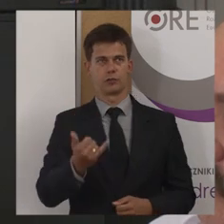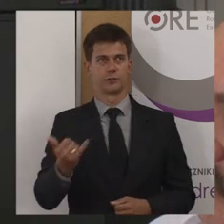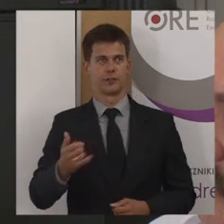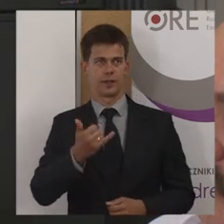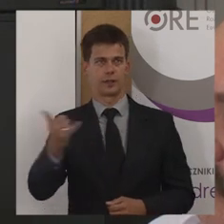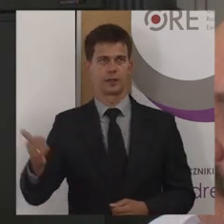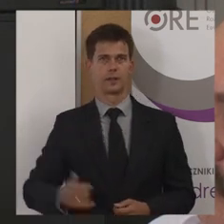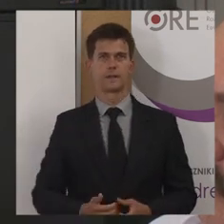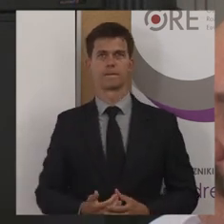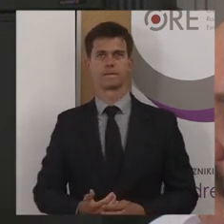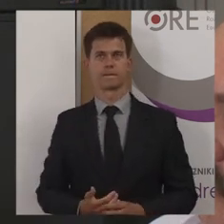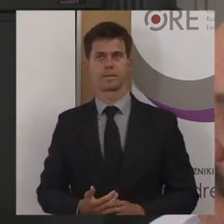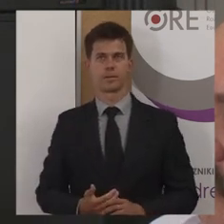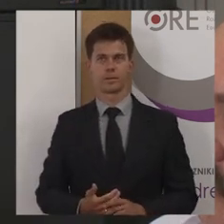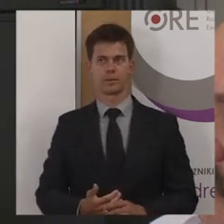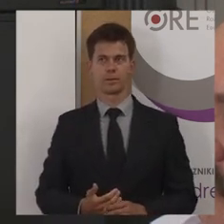przygotowywanie tych treści